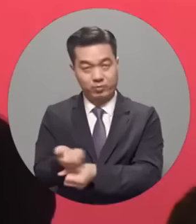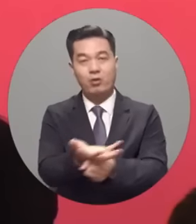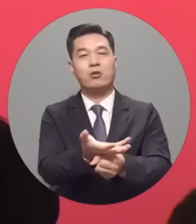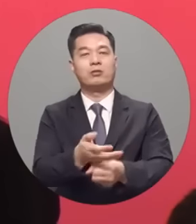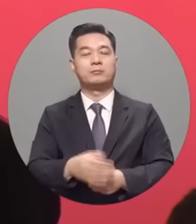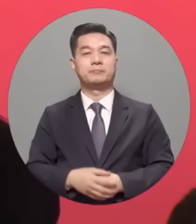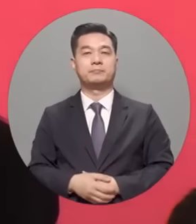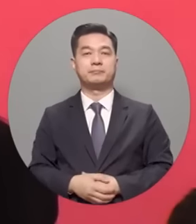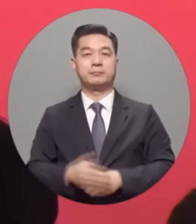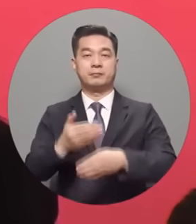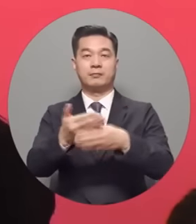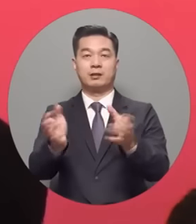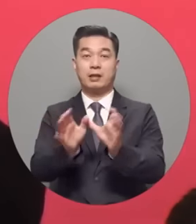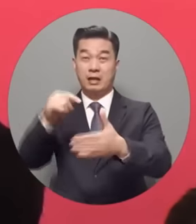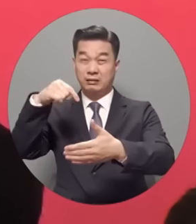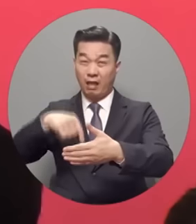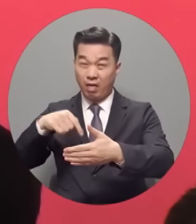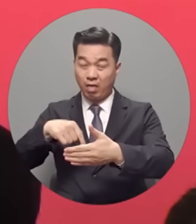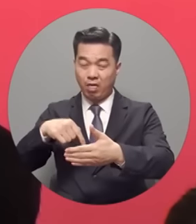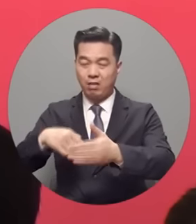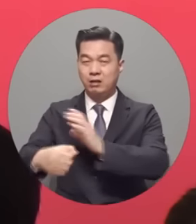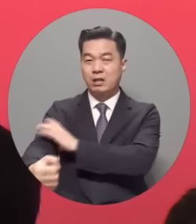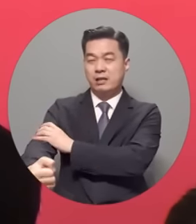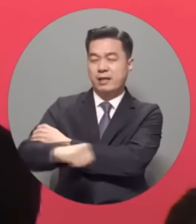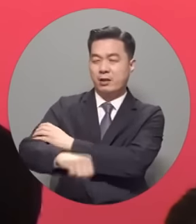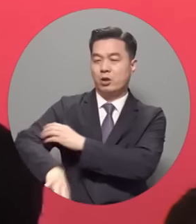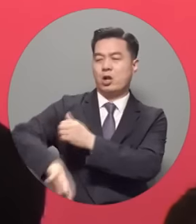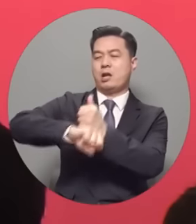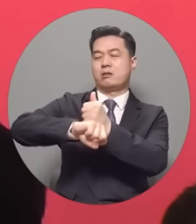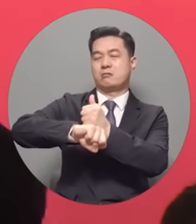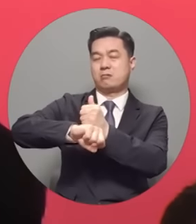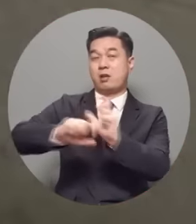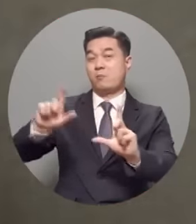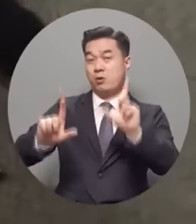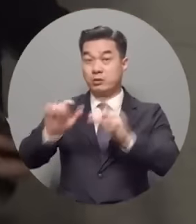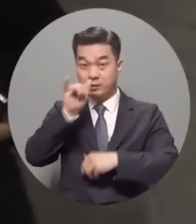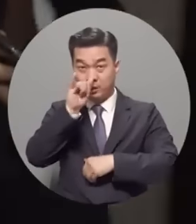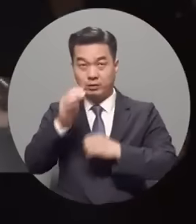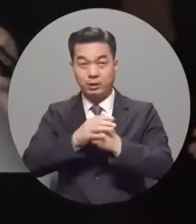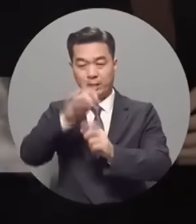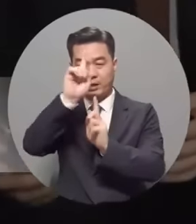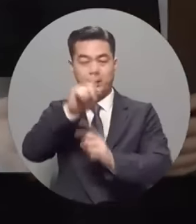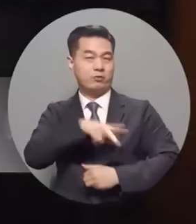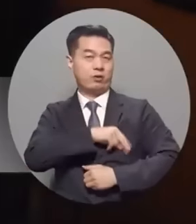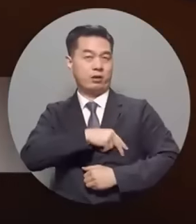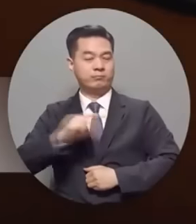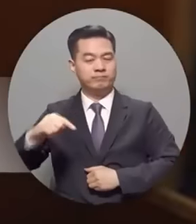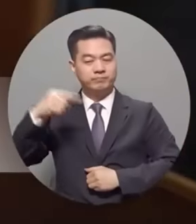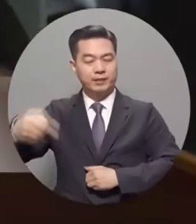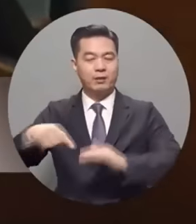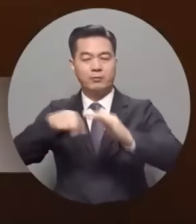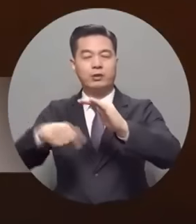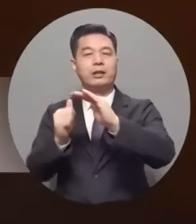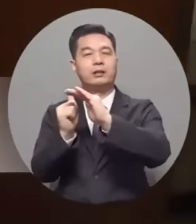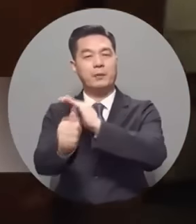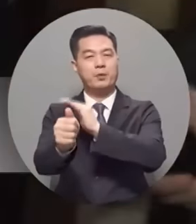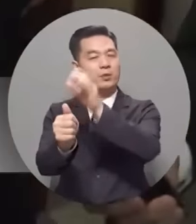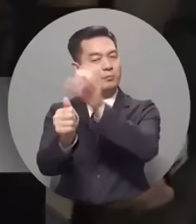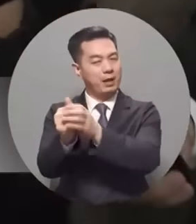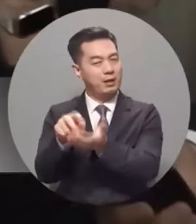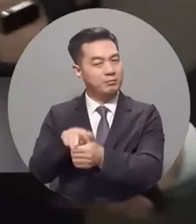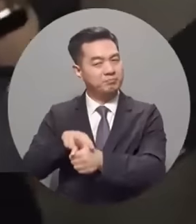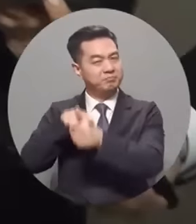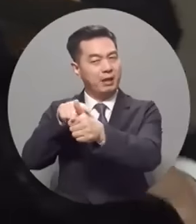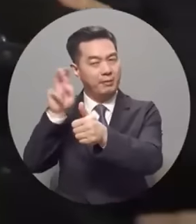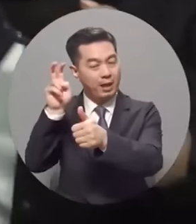하지만 당내에선 이른바 세력 구축에 나섰다는 평가 속에 이 의원이 다음 원내대표에 나설 거란 전망이